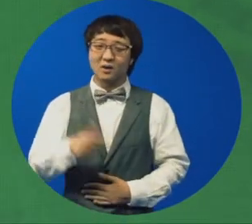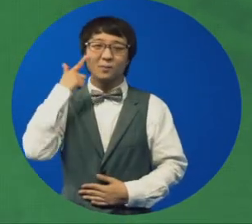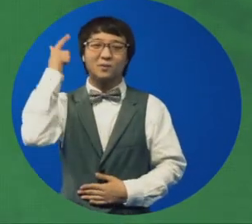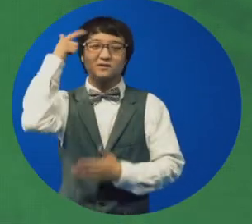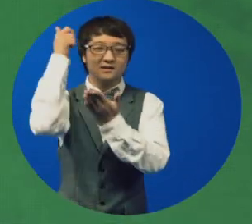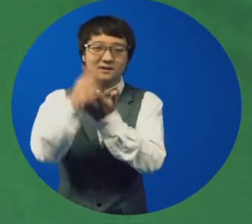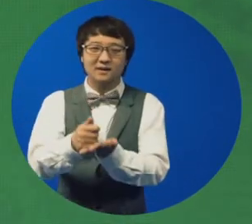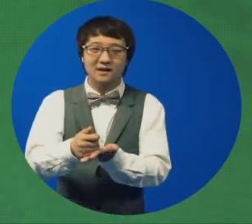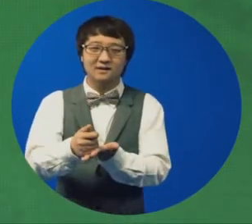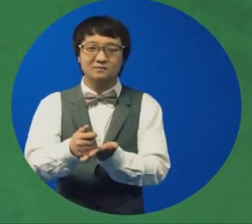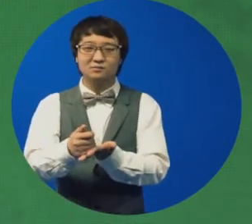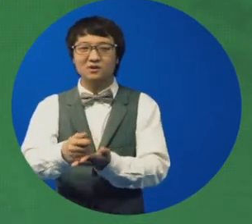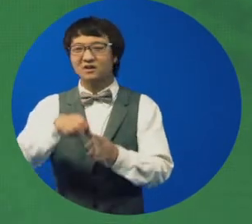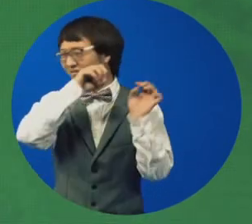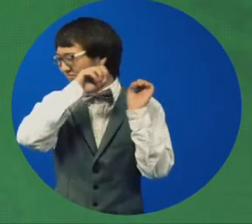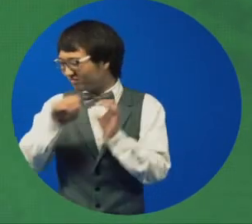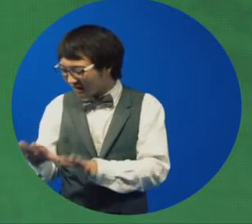거예요.